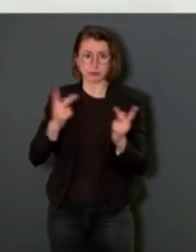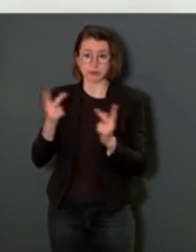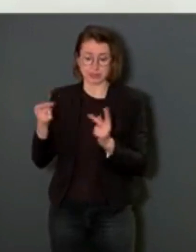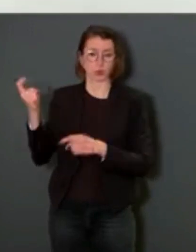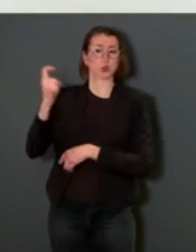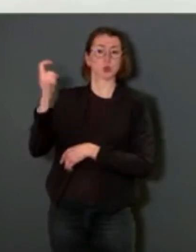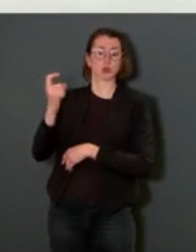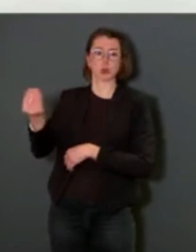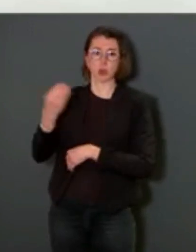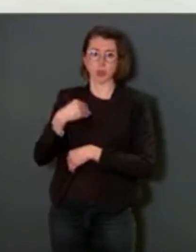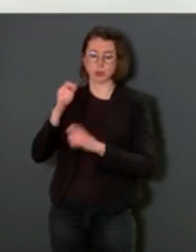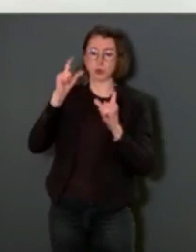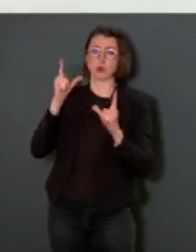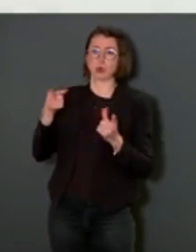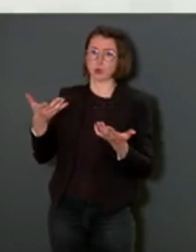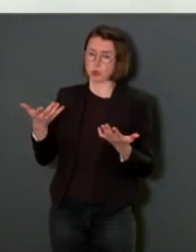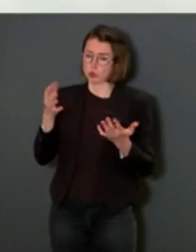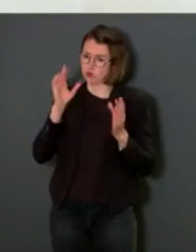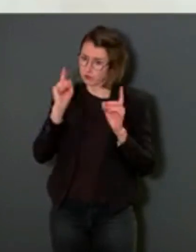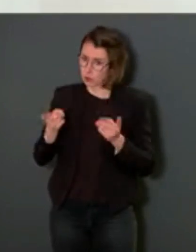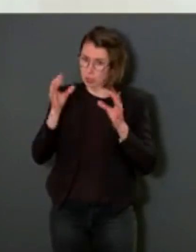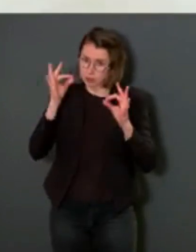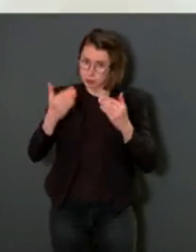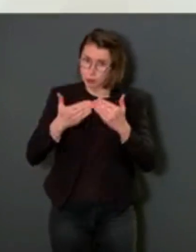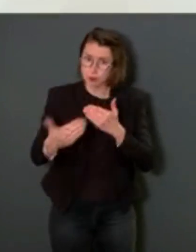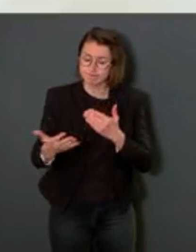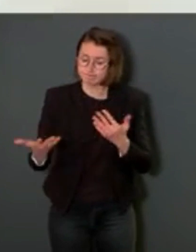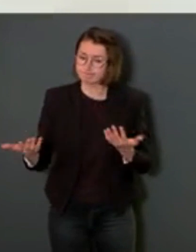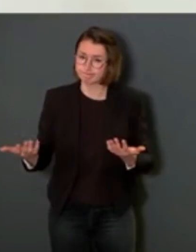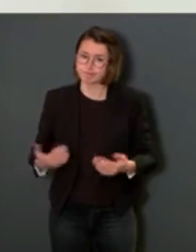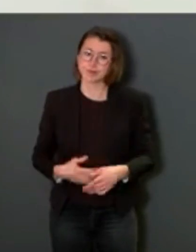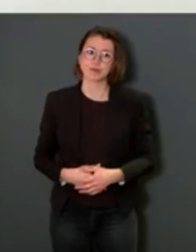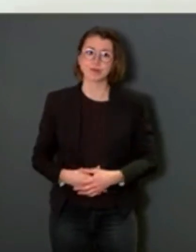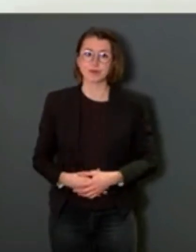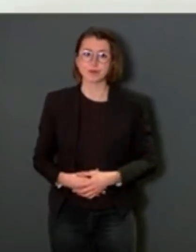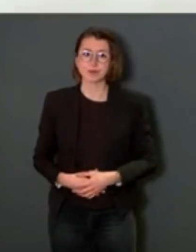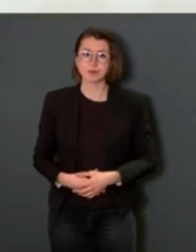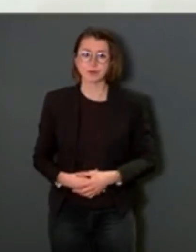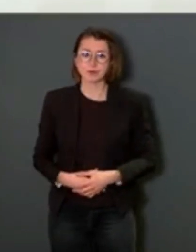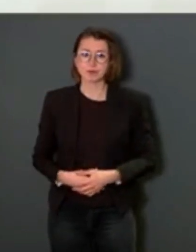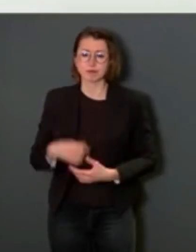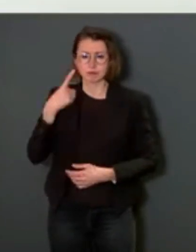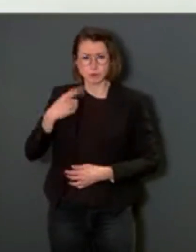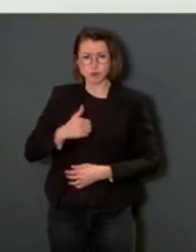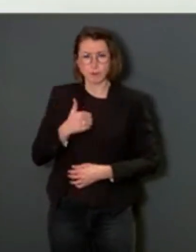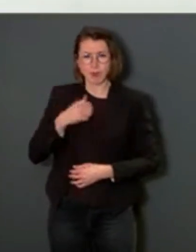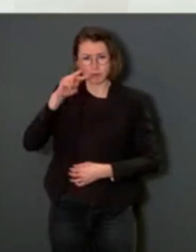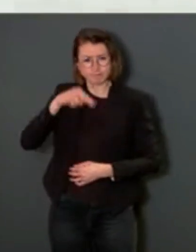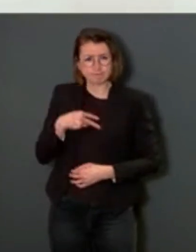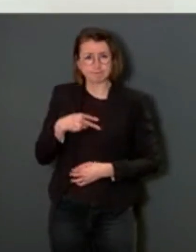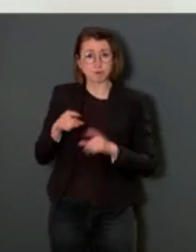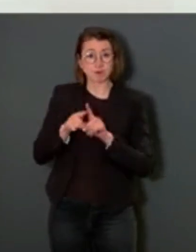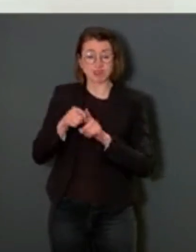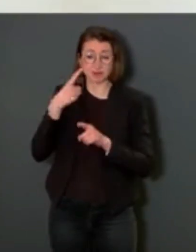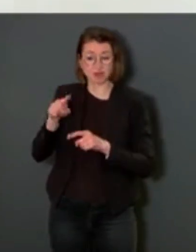plus prudents et vraiment faire très, très attention pour vous-même aussi, mais pour les gens autour de vous. Si